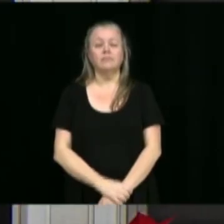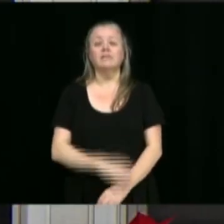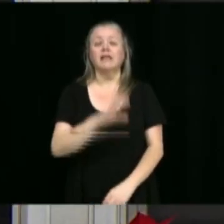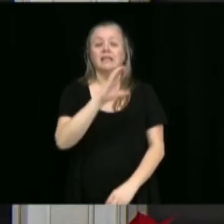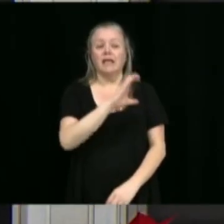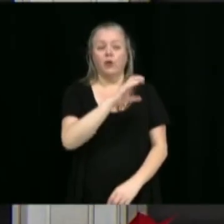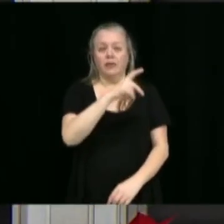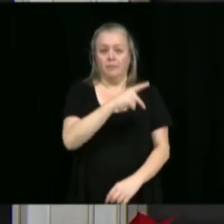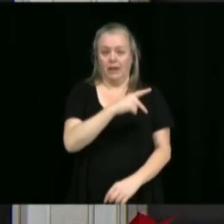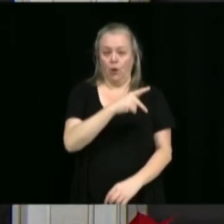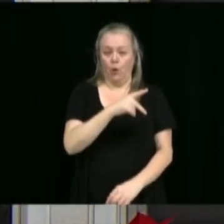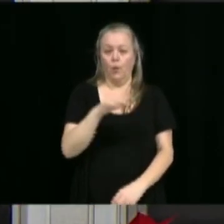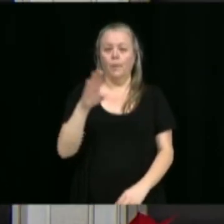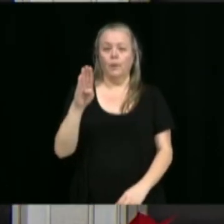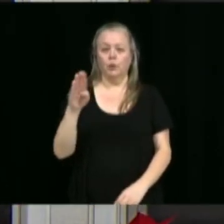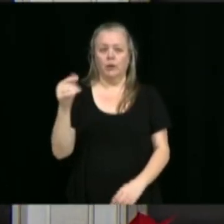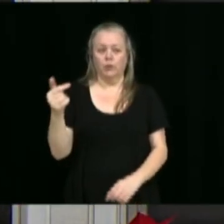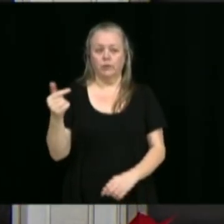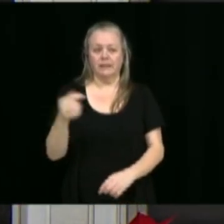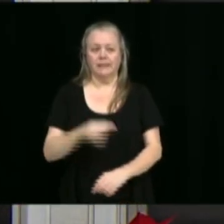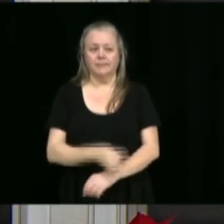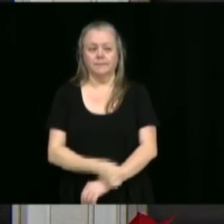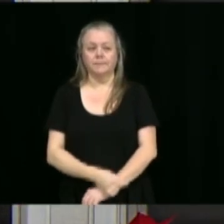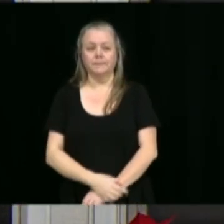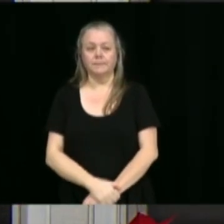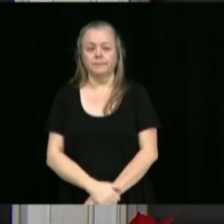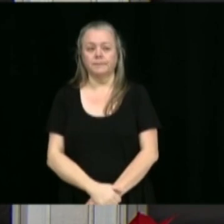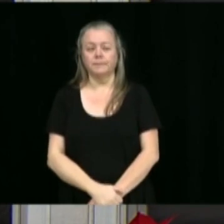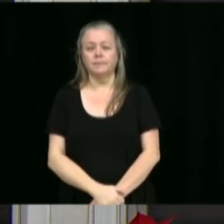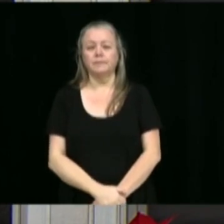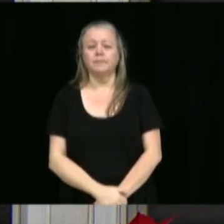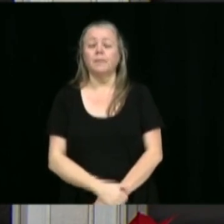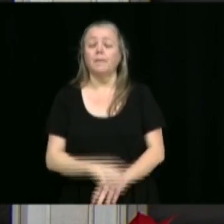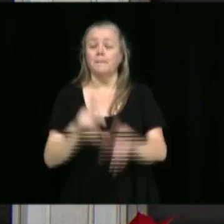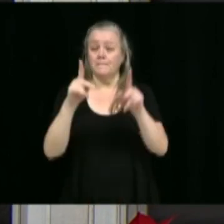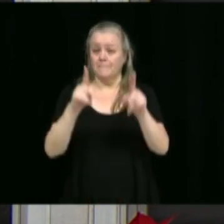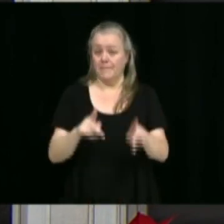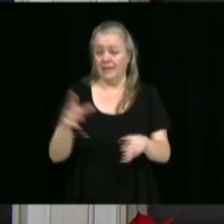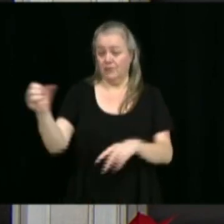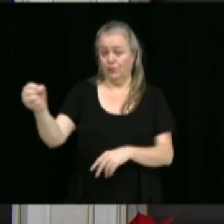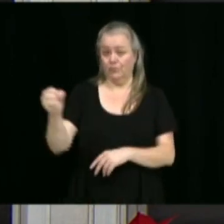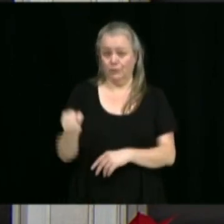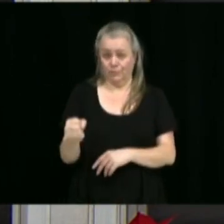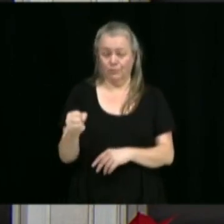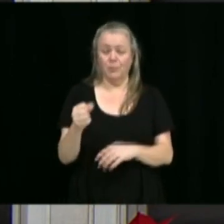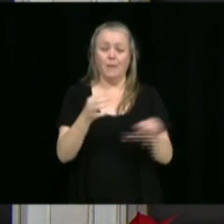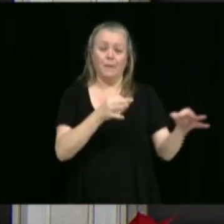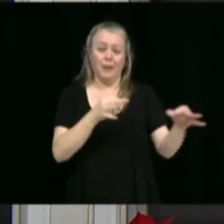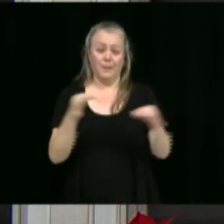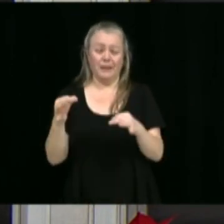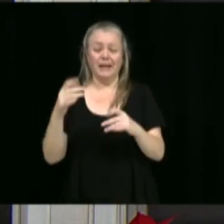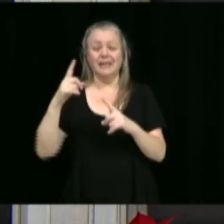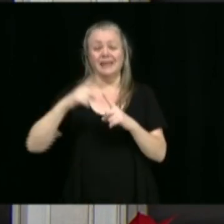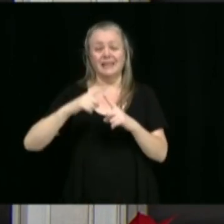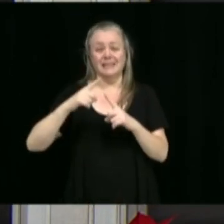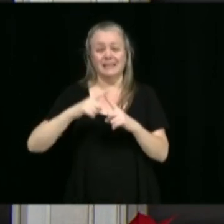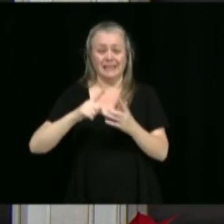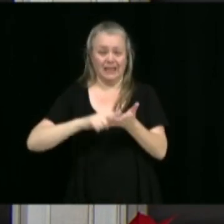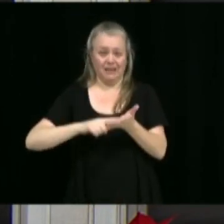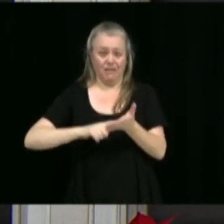Caroline Pilon, Benoît Gauthier. Embauche d'une personne au poste permanent de technicien aux travaux